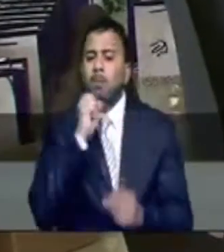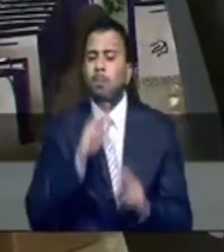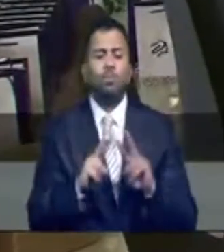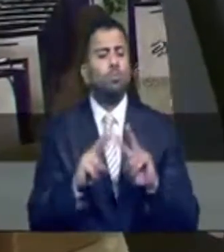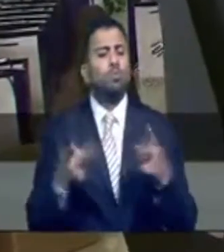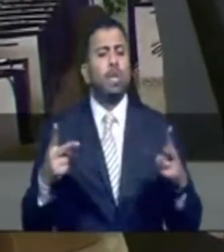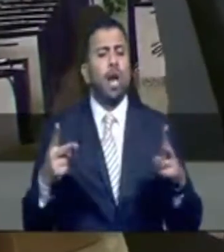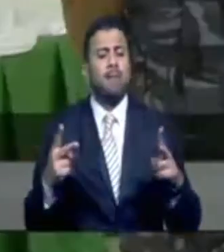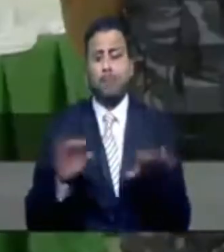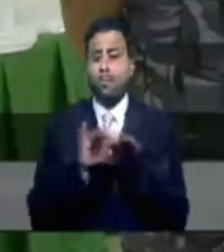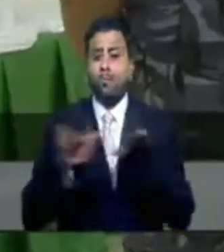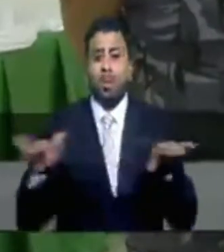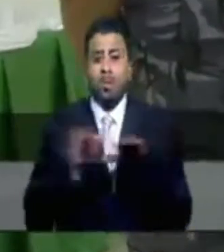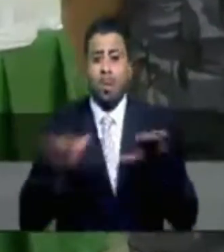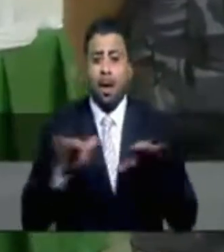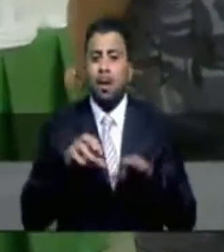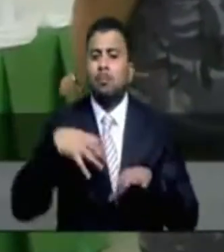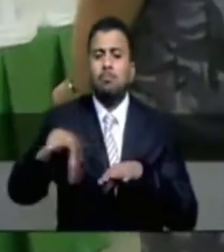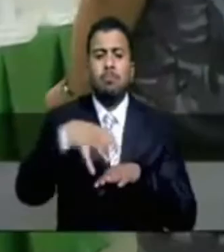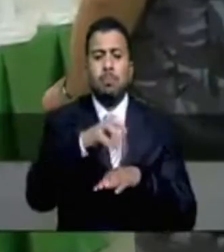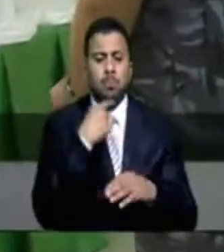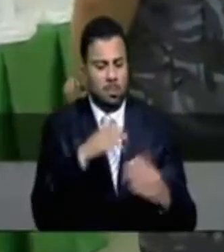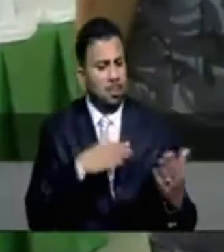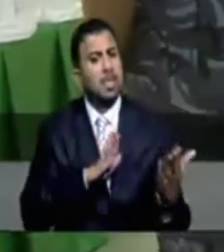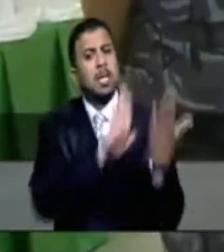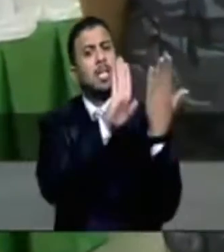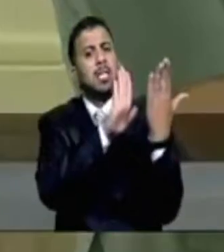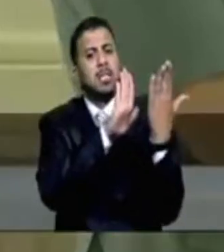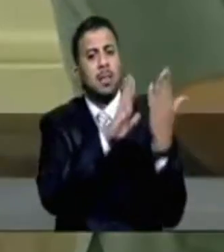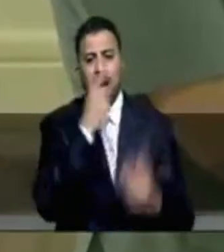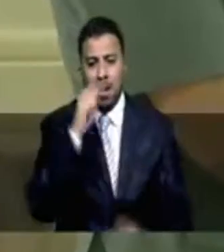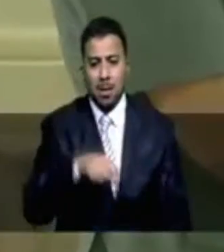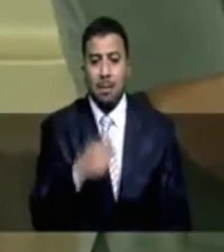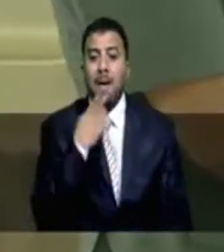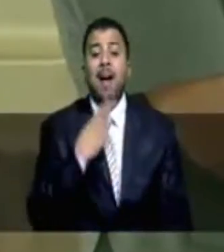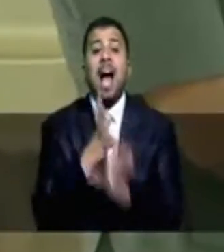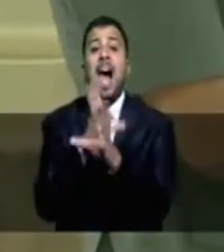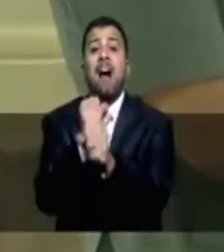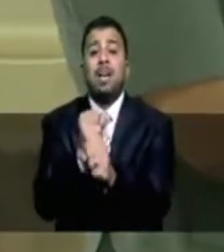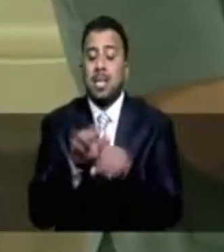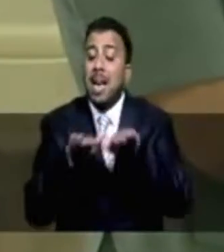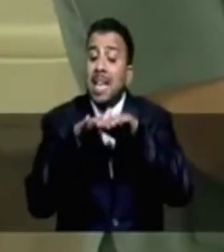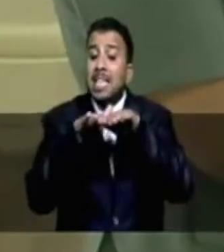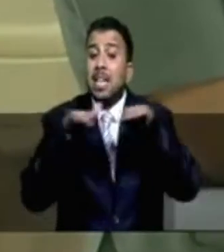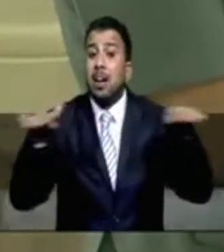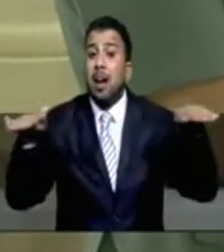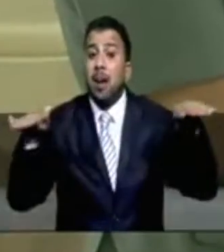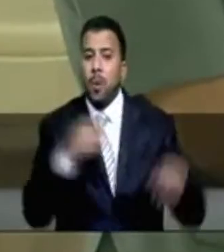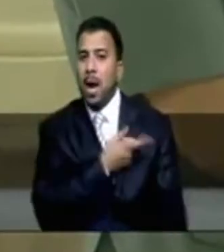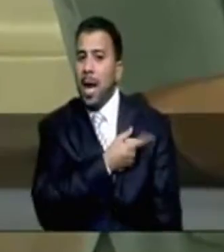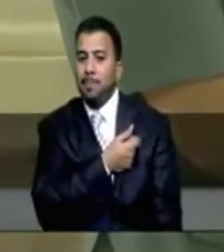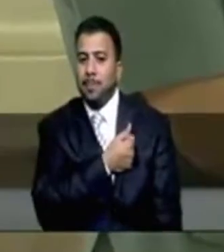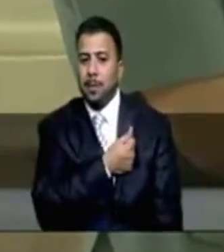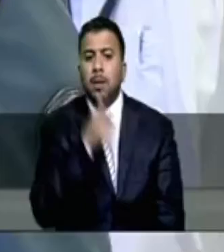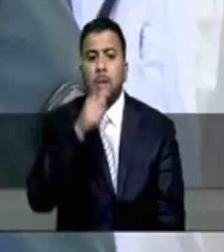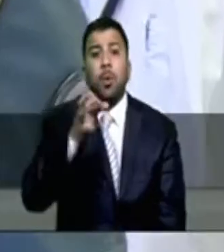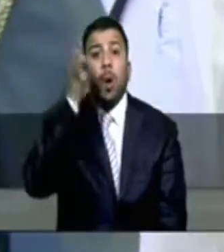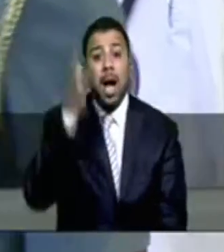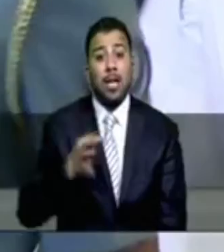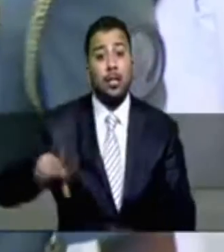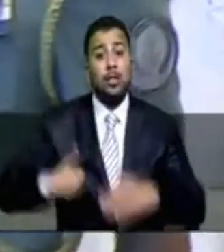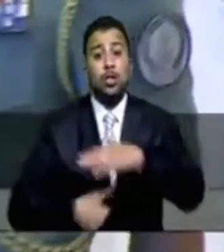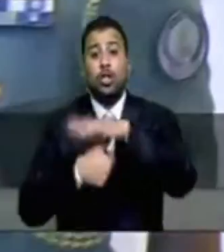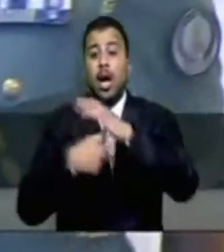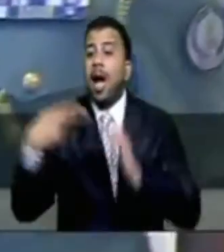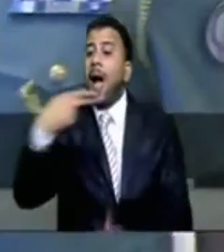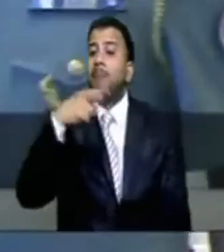بمختلف مستوياته وأطيافه التصدي له ومواجهته للحفاظ على الاستقرار والأمن. هذا ما أكده سمو الشيخ